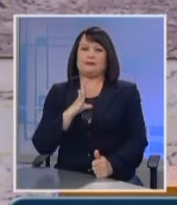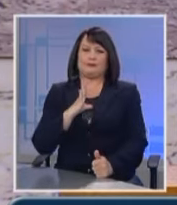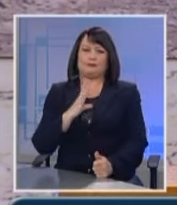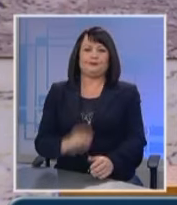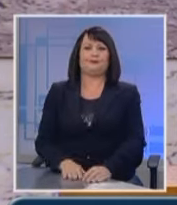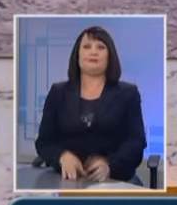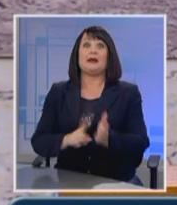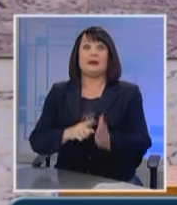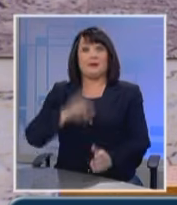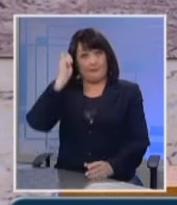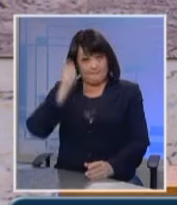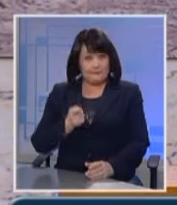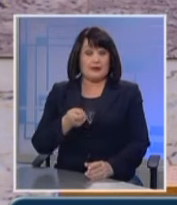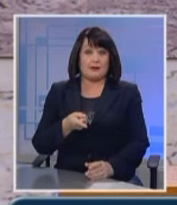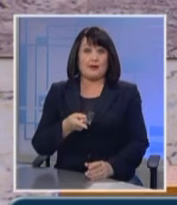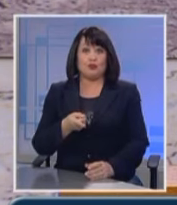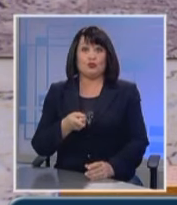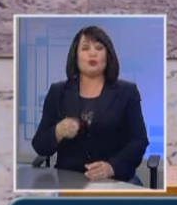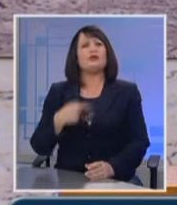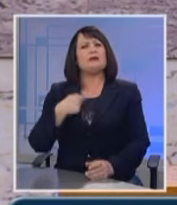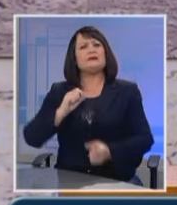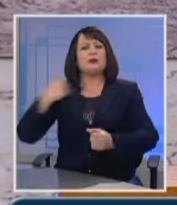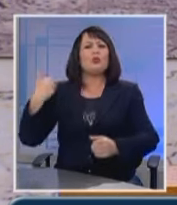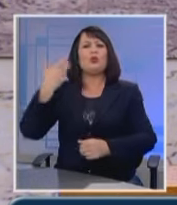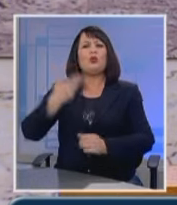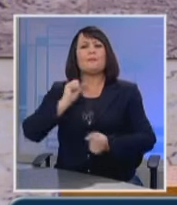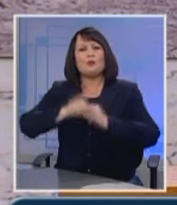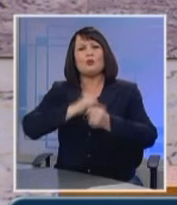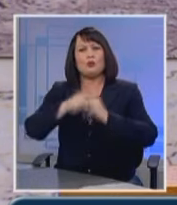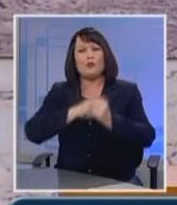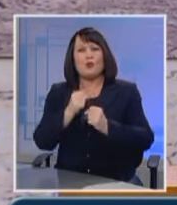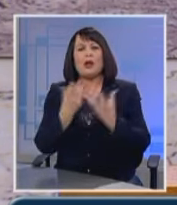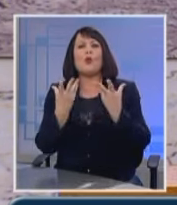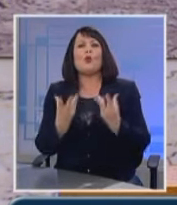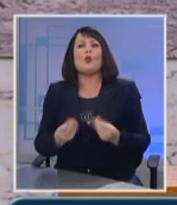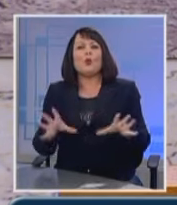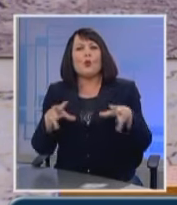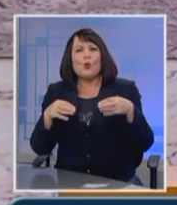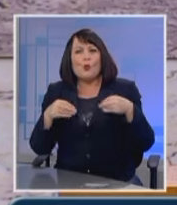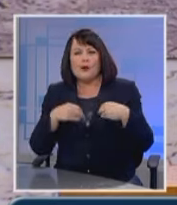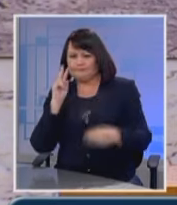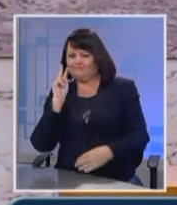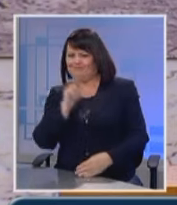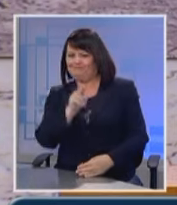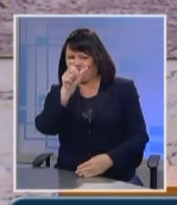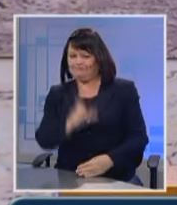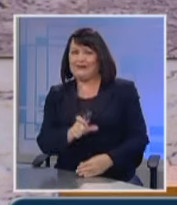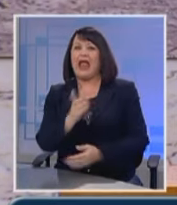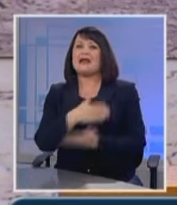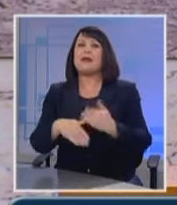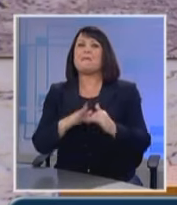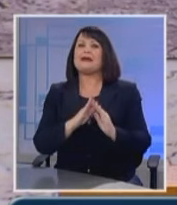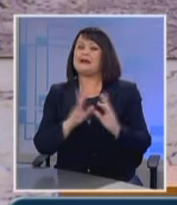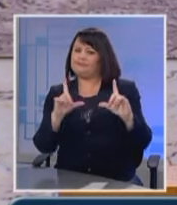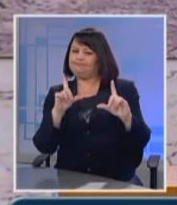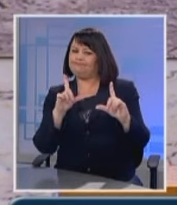όμως να ομολογήσουμε ότι παρά τις προσπάθειές μας, η εξοικείωση των παιδιών με την εικόνα και την ιδέα της